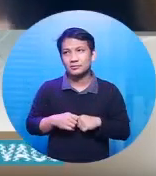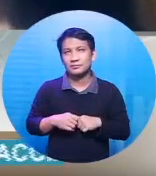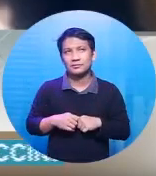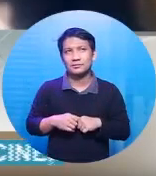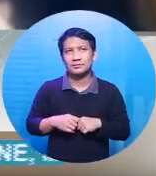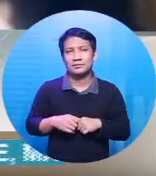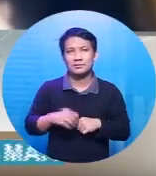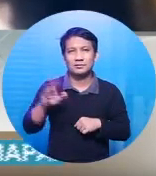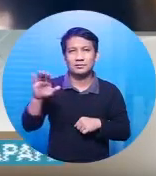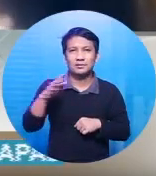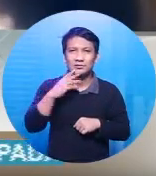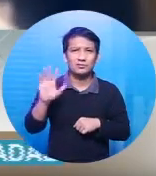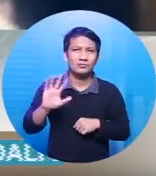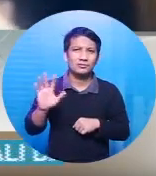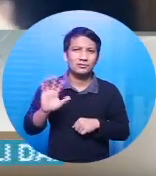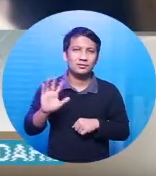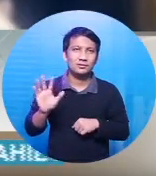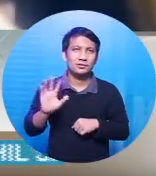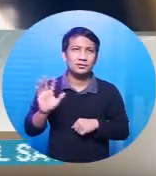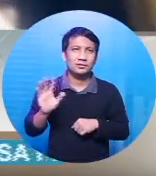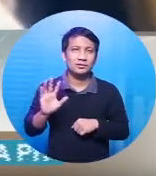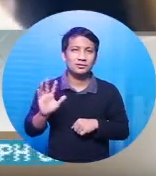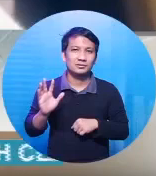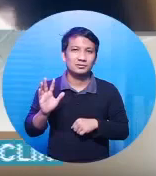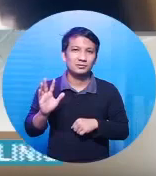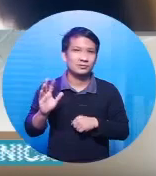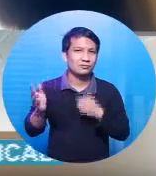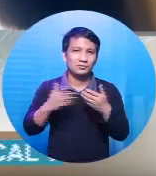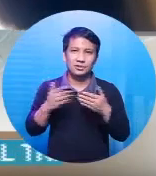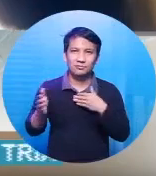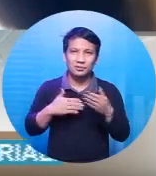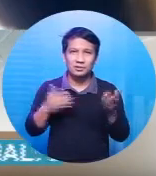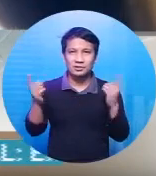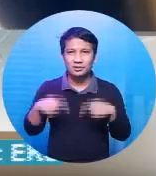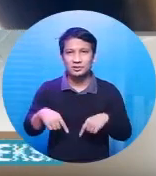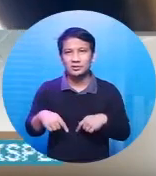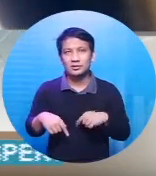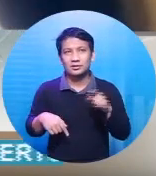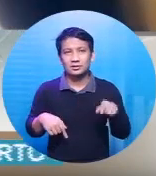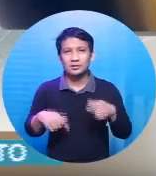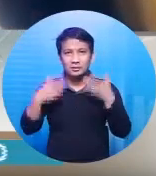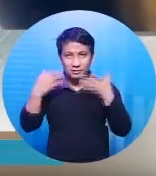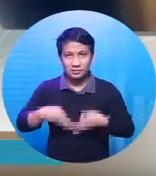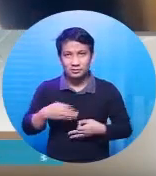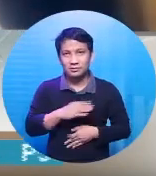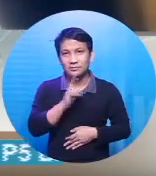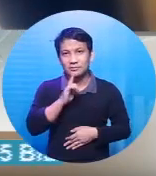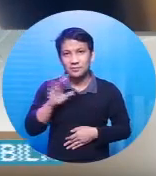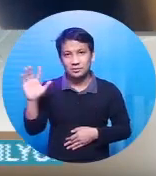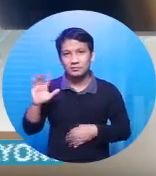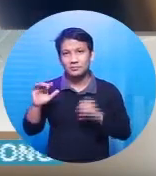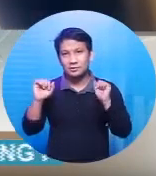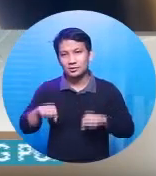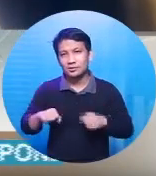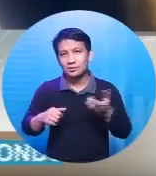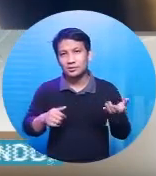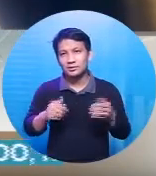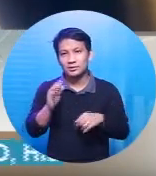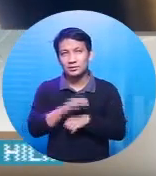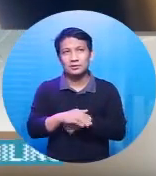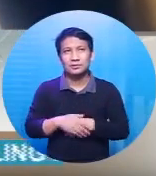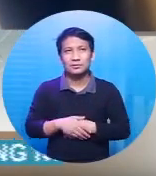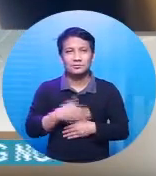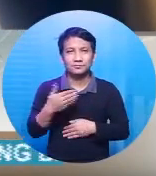eh. Ma'am, sandali lang. No deal. Kasi ako, ma'am, sasayaw ako regardless. Ma'am, dapat panindigan mo yung pang-promise mo. So, yung